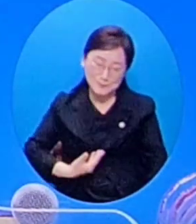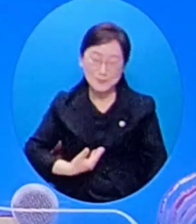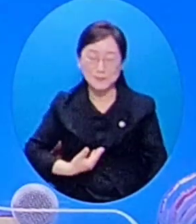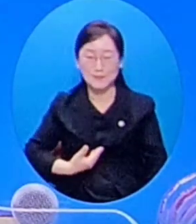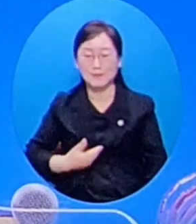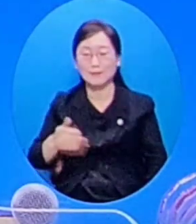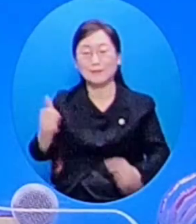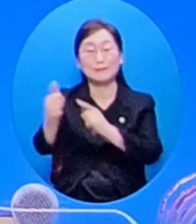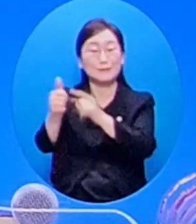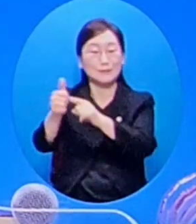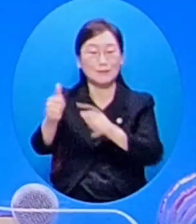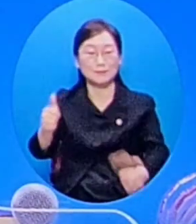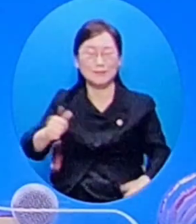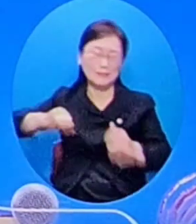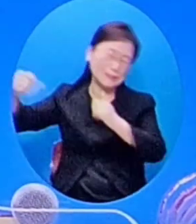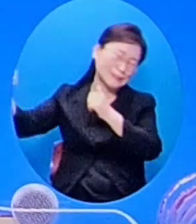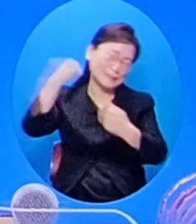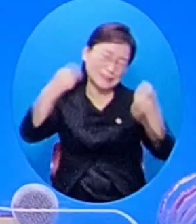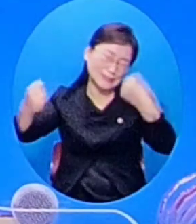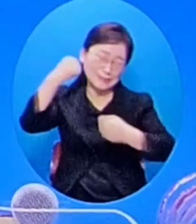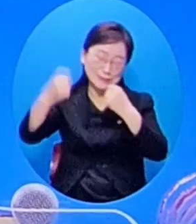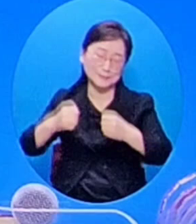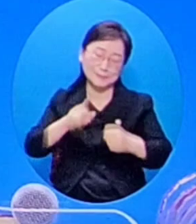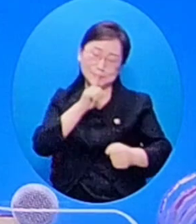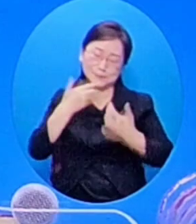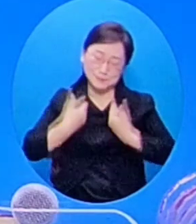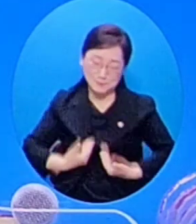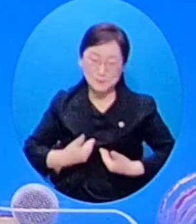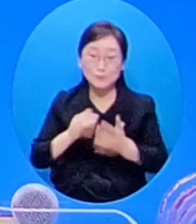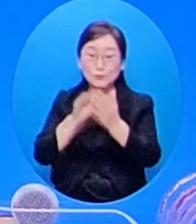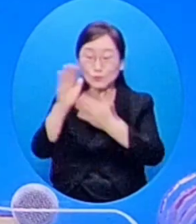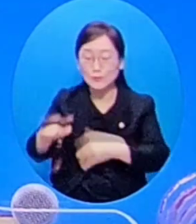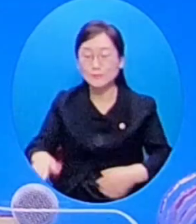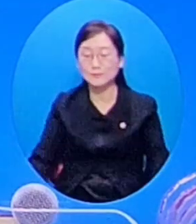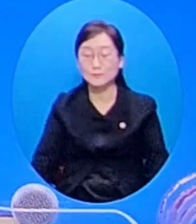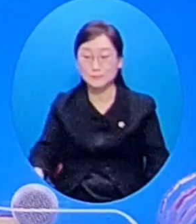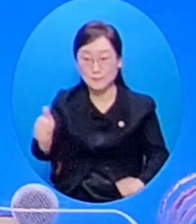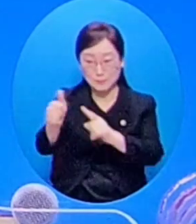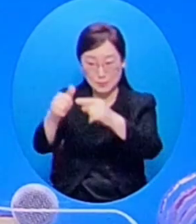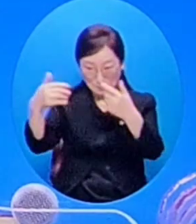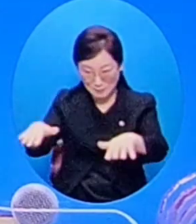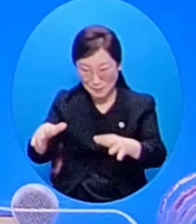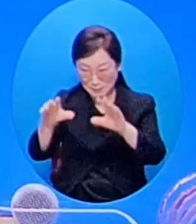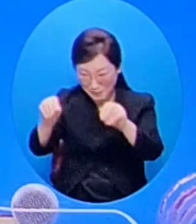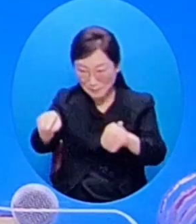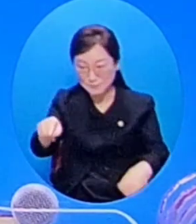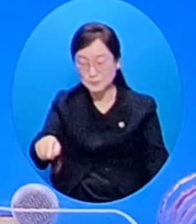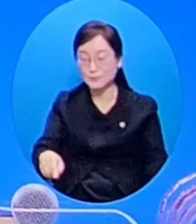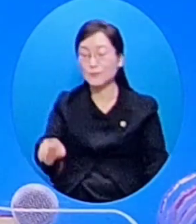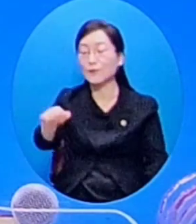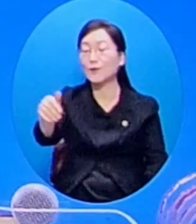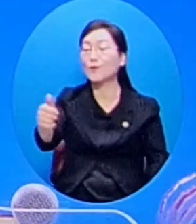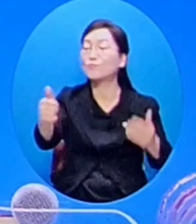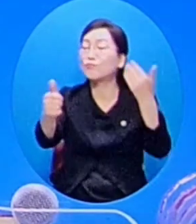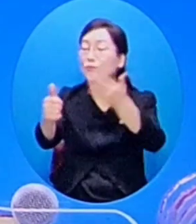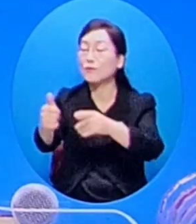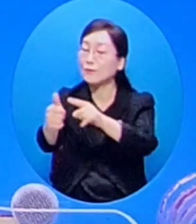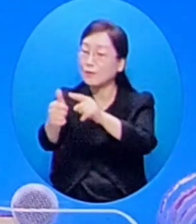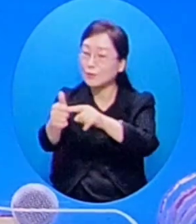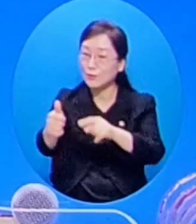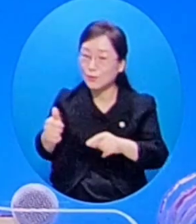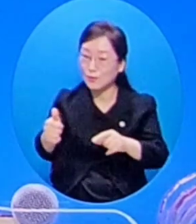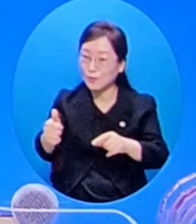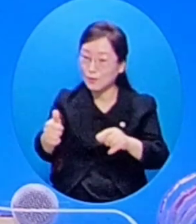깜짝 두들겨 맞고 난 다음 잠시 멈추셨을 때 물어봤습니다. 형님 다